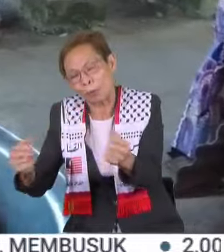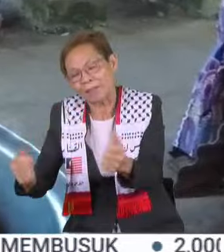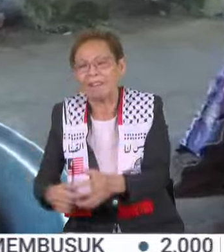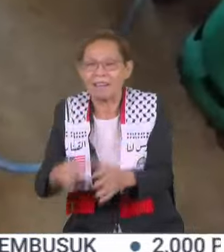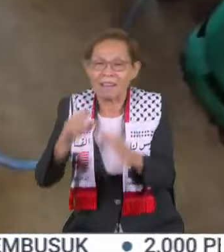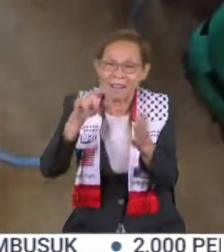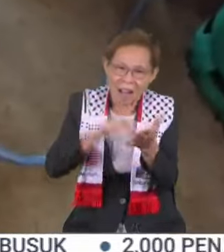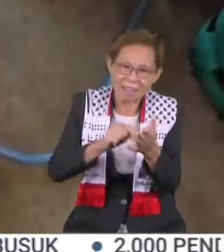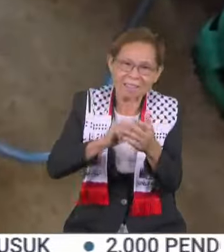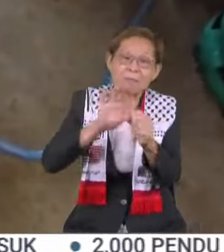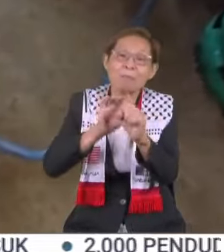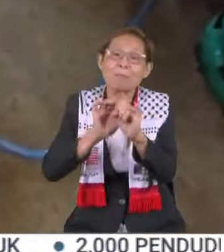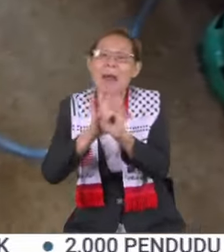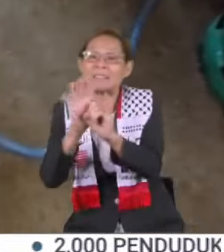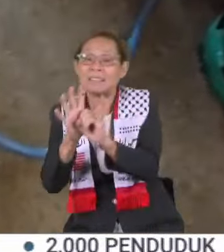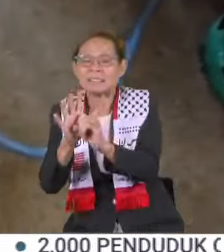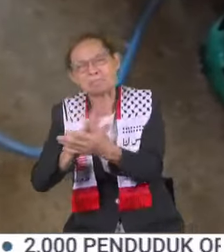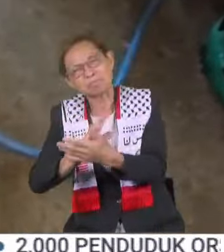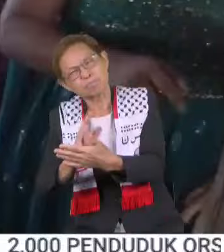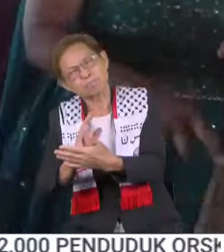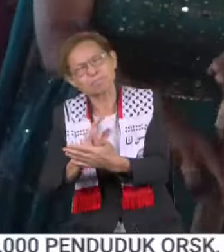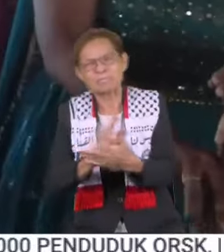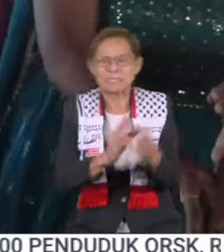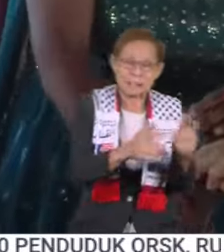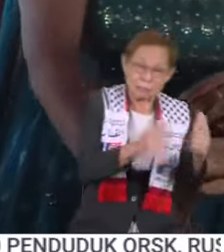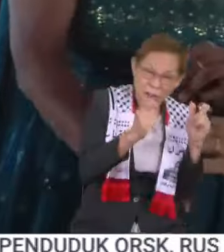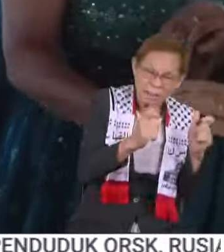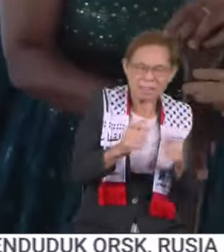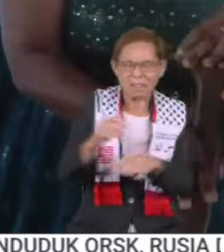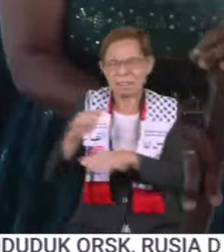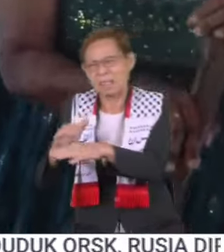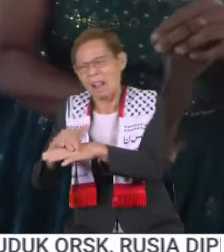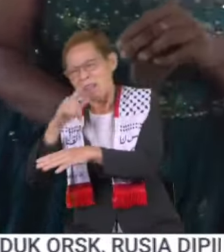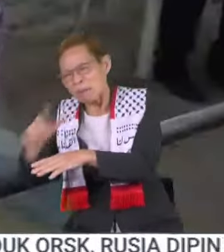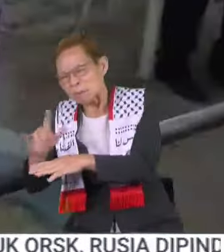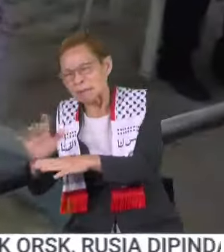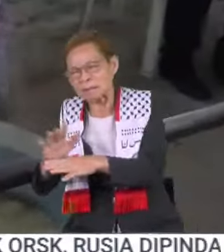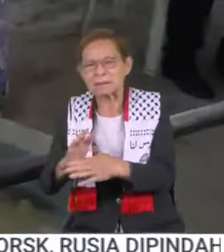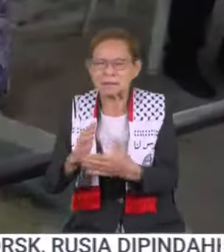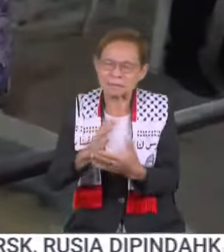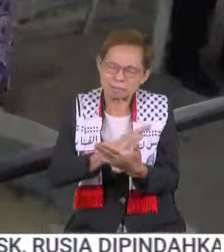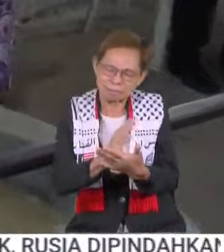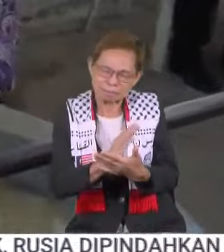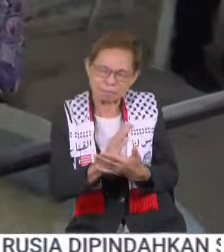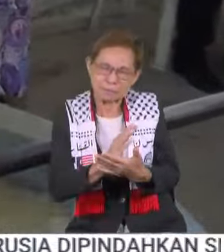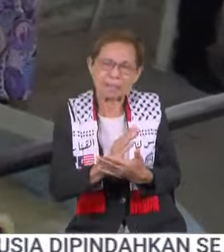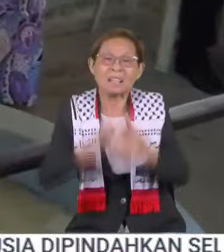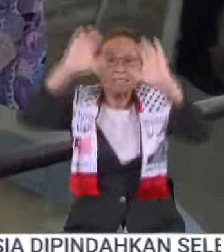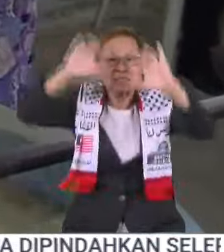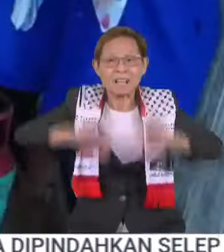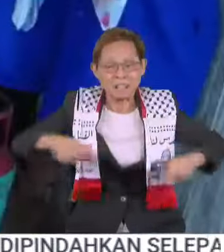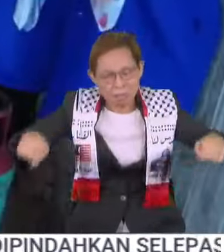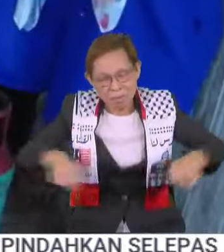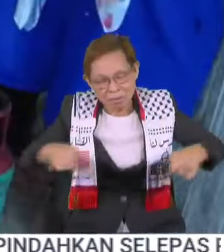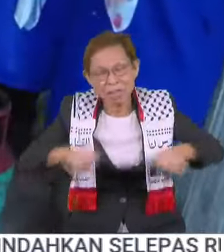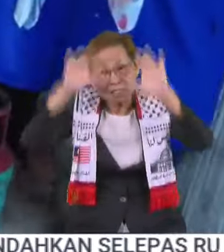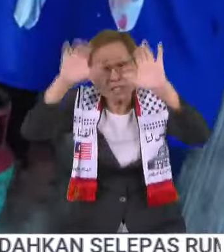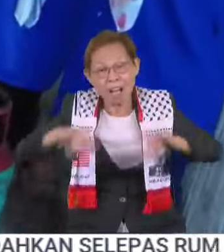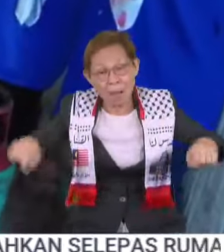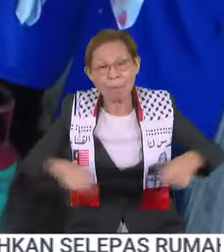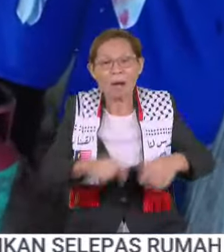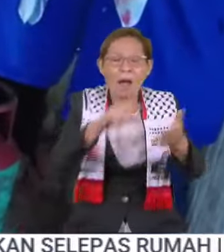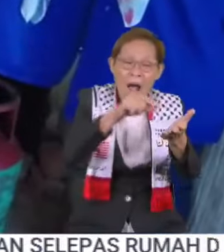macam dekat tengah-tengah. Dia tak cepat juga sangat empuk, dia tak juga apa tu lambat empuk. Cuma cara nak masak itulah. Ha, kalau ayam